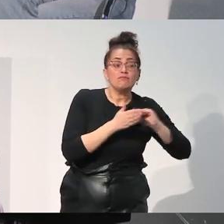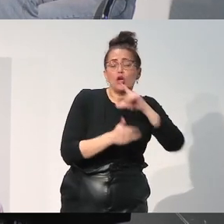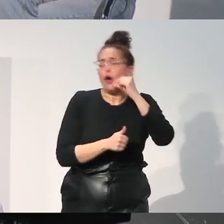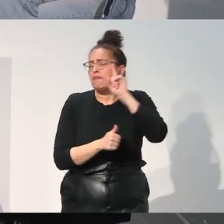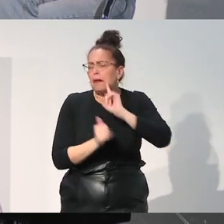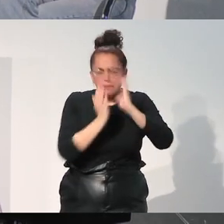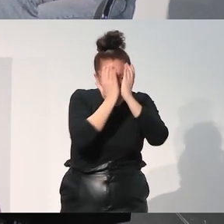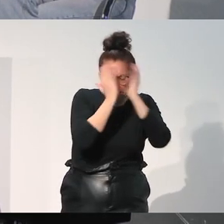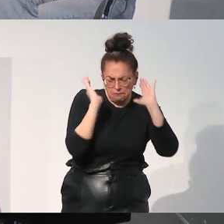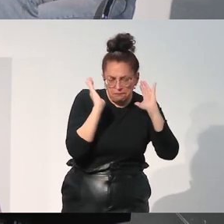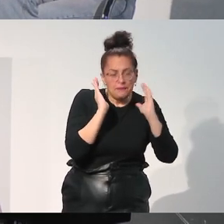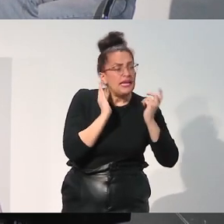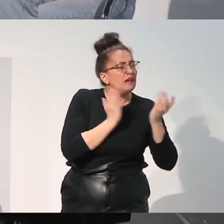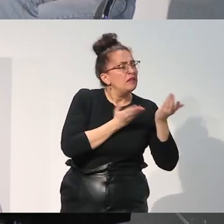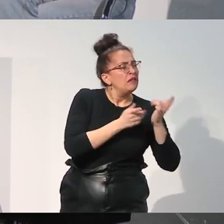que nécessairement